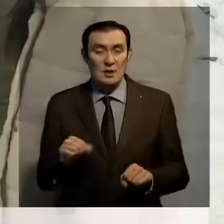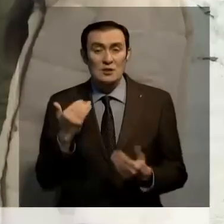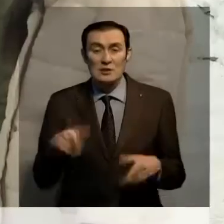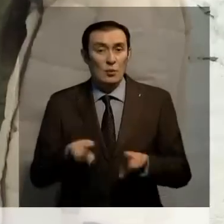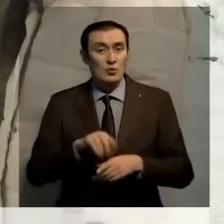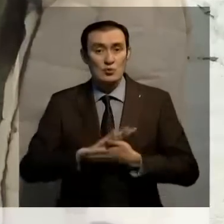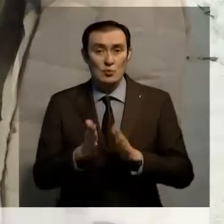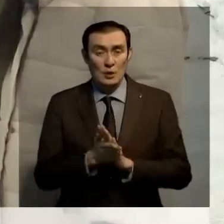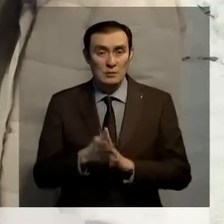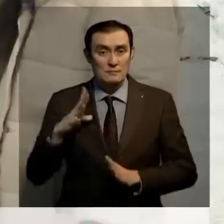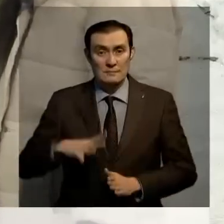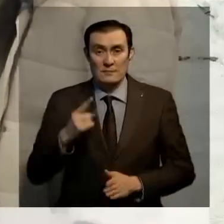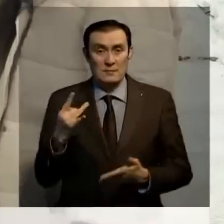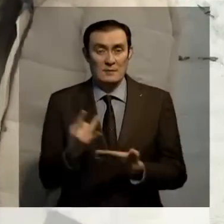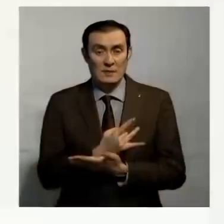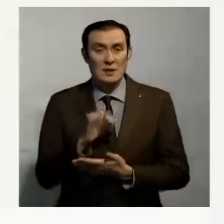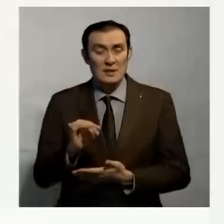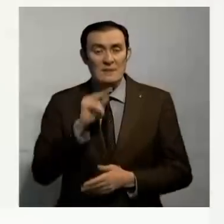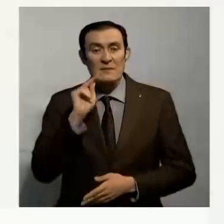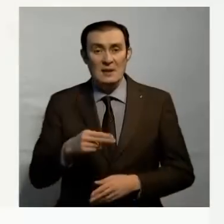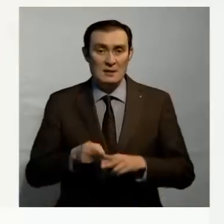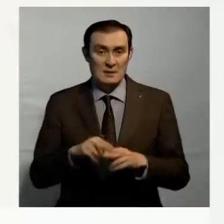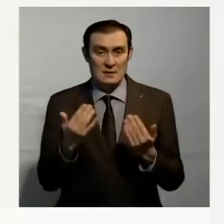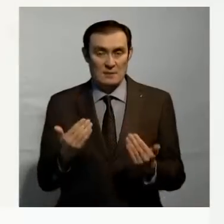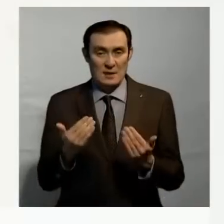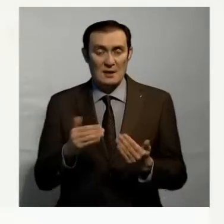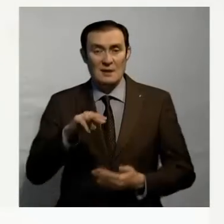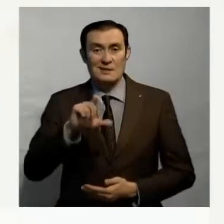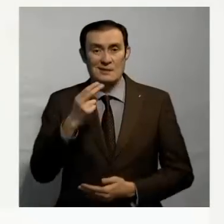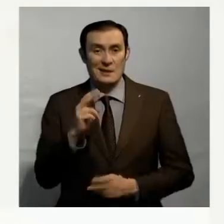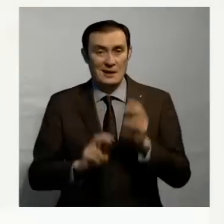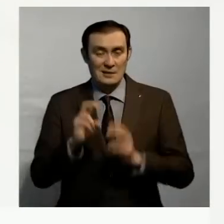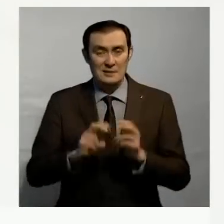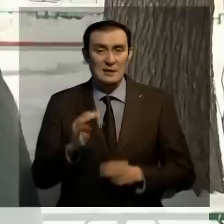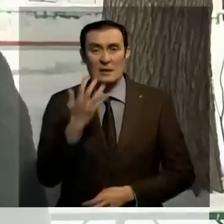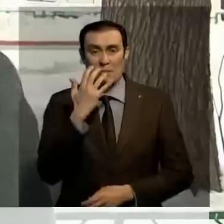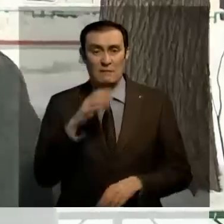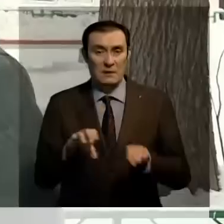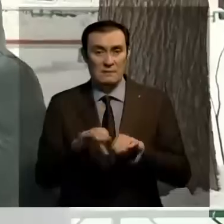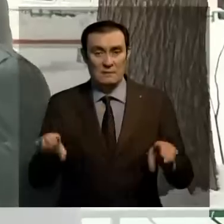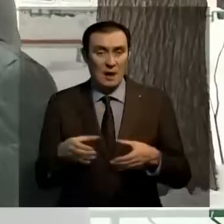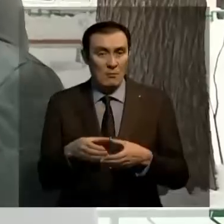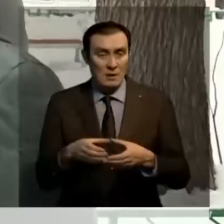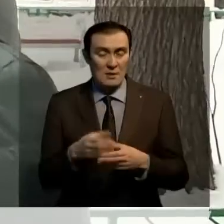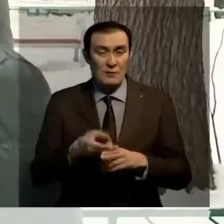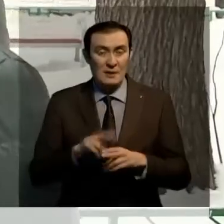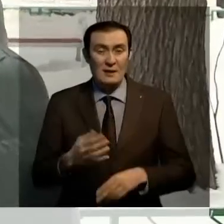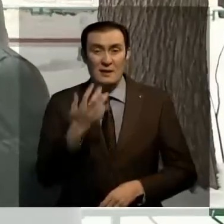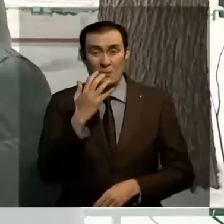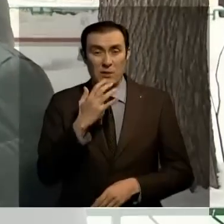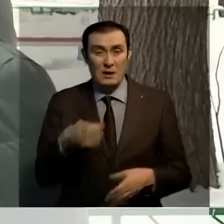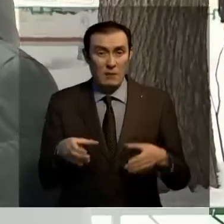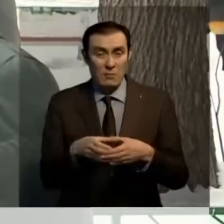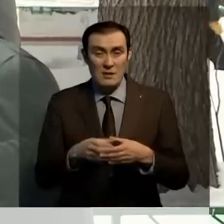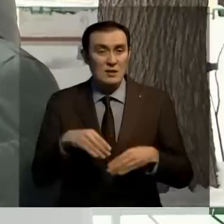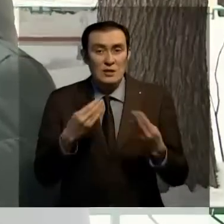такой ситуацией они столкнулись впервые и винят теперь местную ТЭЦ и тепловые сети. Потому что вот эти тепловые сети не дают